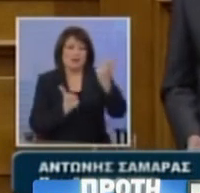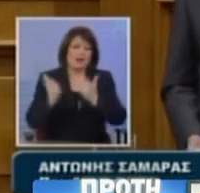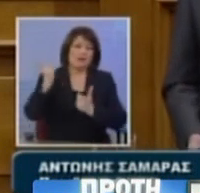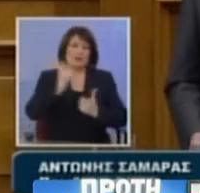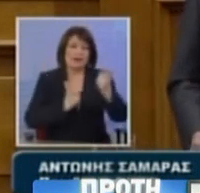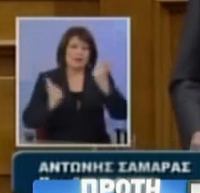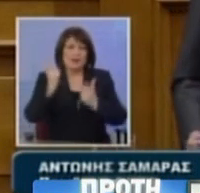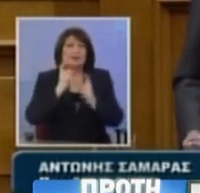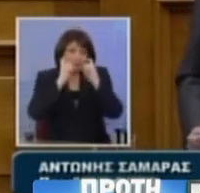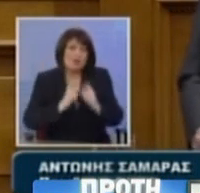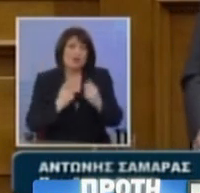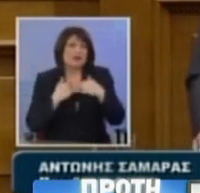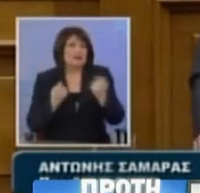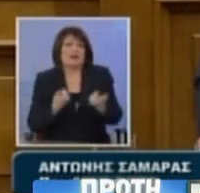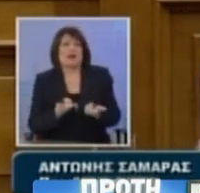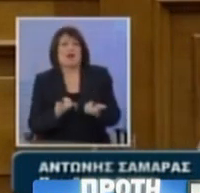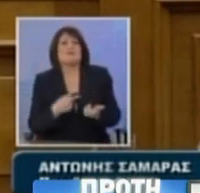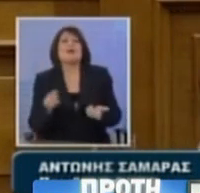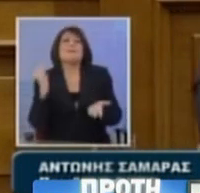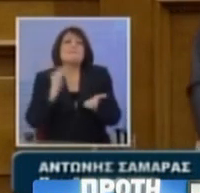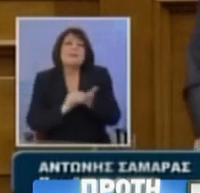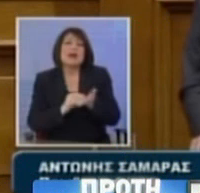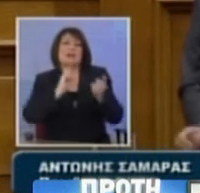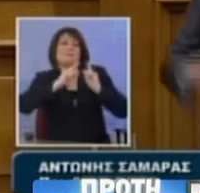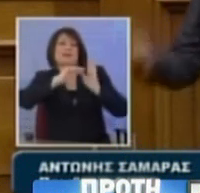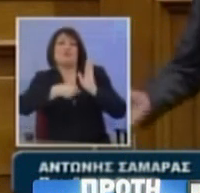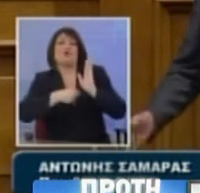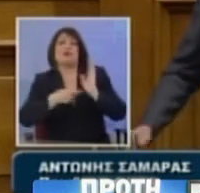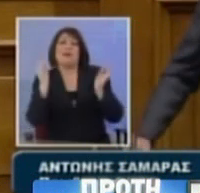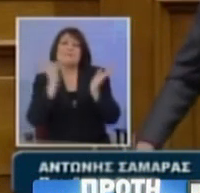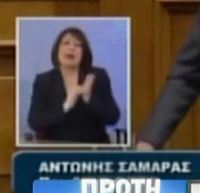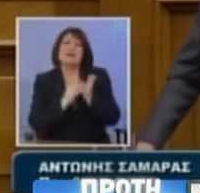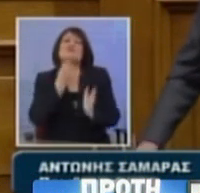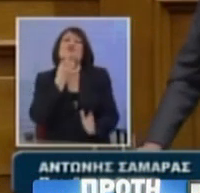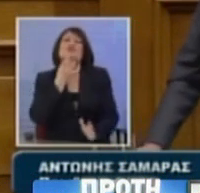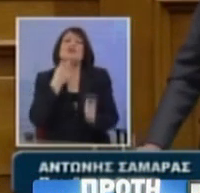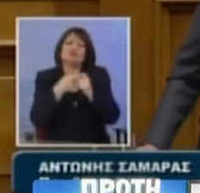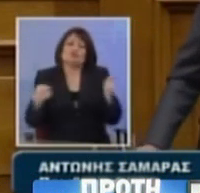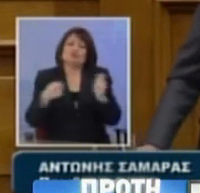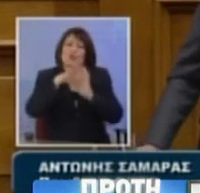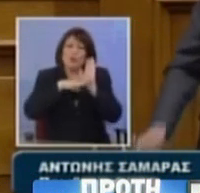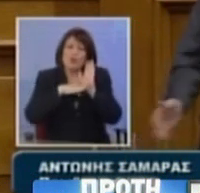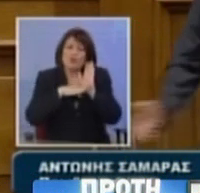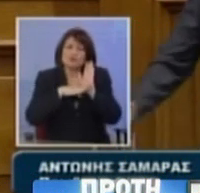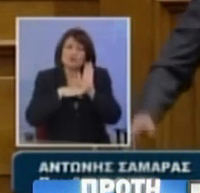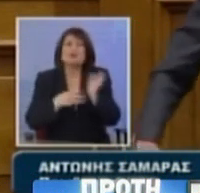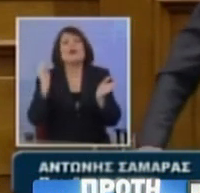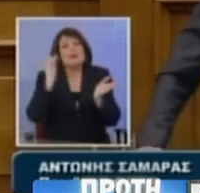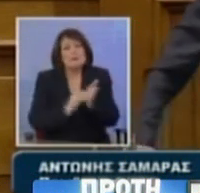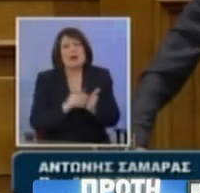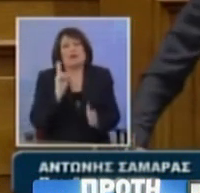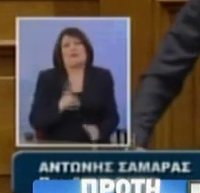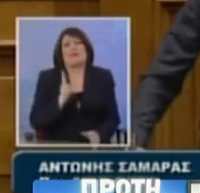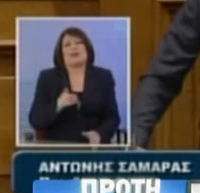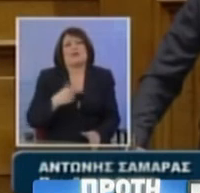να πάρεις, είτε προσφυγή σε νέα μνημόνια με ακόμα πιο επαχθείς όρους και με μεγαλύτερους κινδύνους και για την έξοδο από